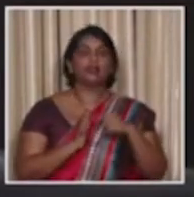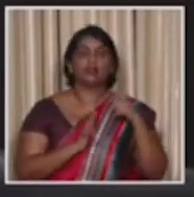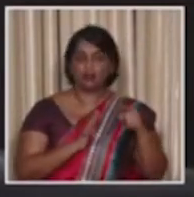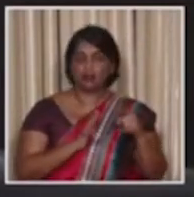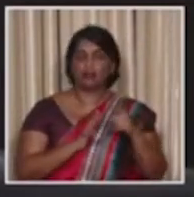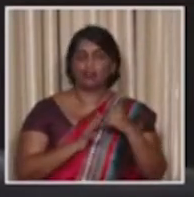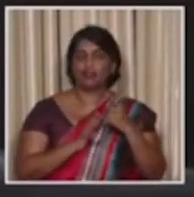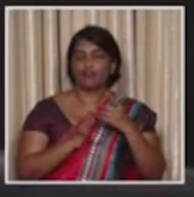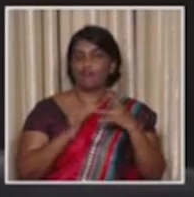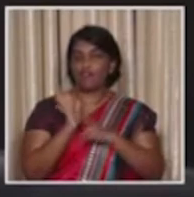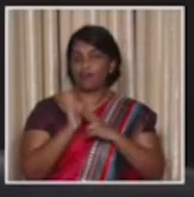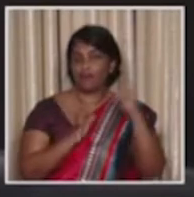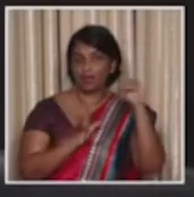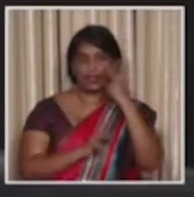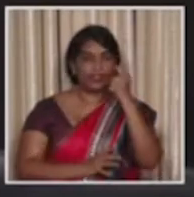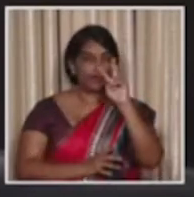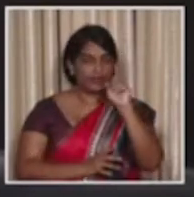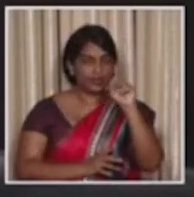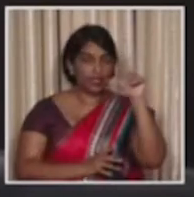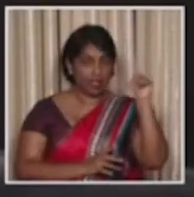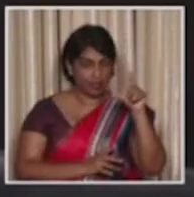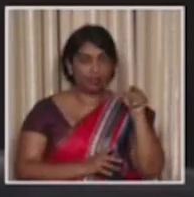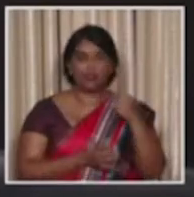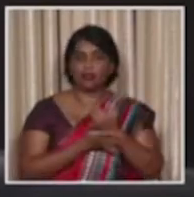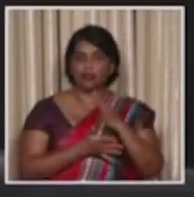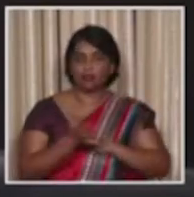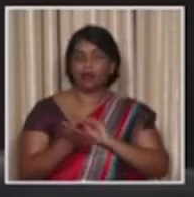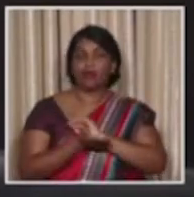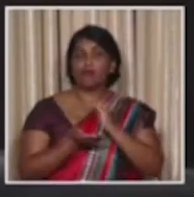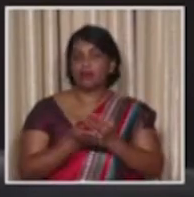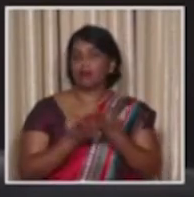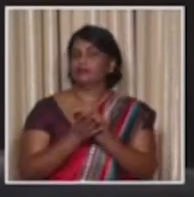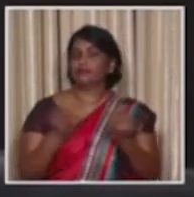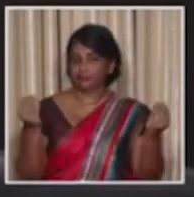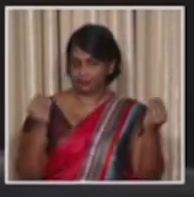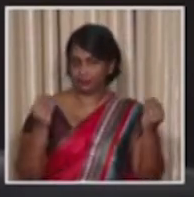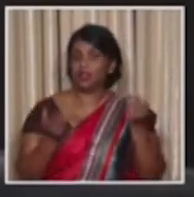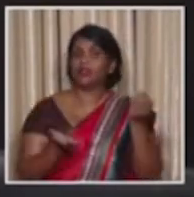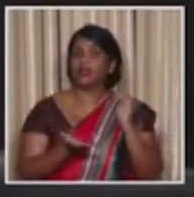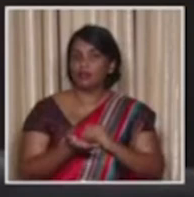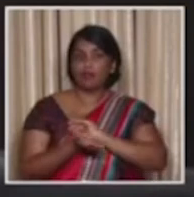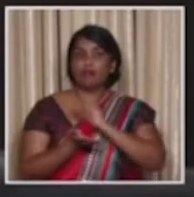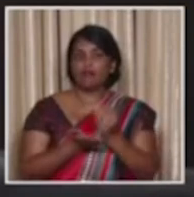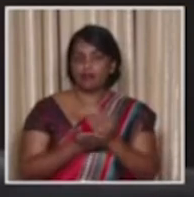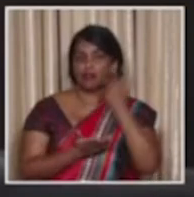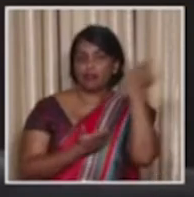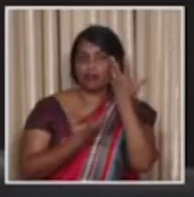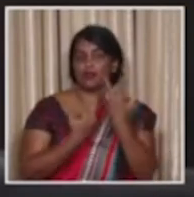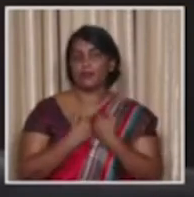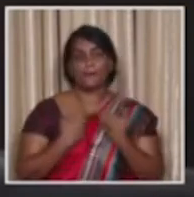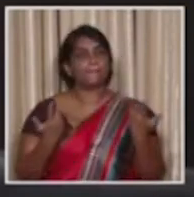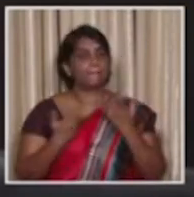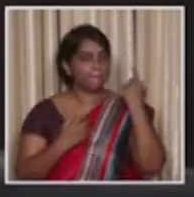වොලියුම් 1 2027 දින ලිපියට අදාළව අරමුදල් අහෝසි වූ අතර නැවත අරමුදල් ප්‍රභවයක් හඳුනාගත නොහැකි